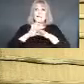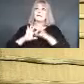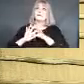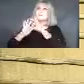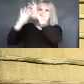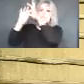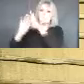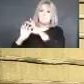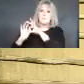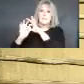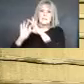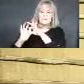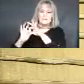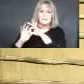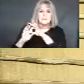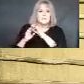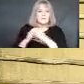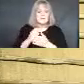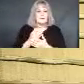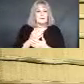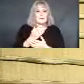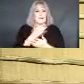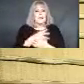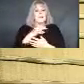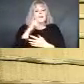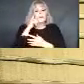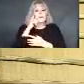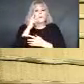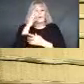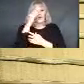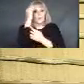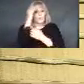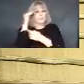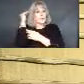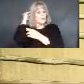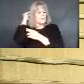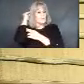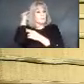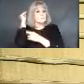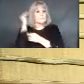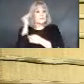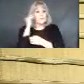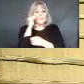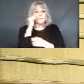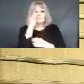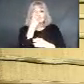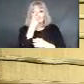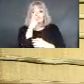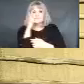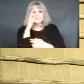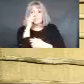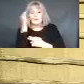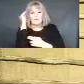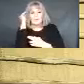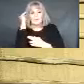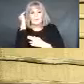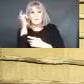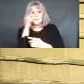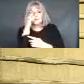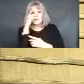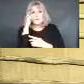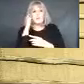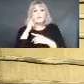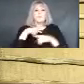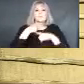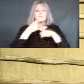die hemel wat die aarde vul. Hou daai, ons ry nou verby, ons gaan daai rots klim en die uitsig gaan fantasties